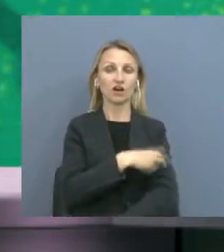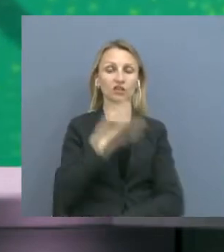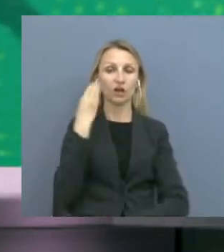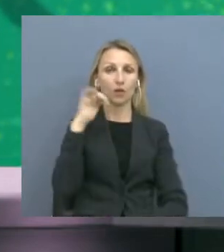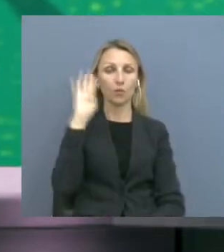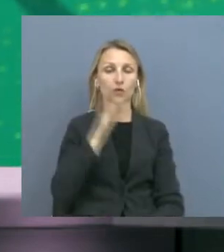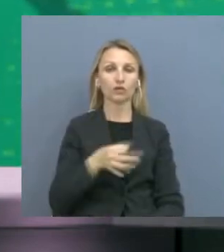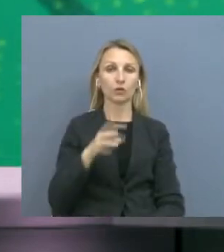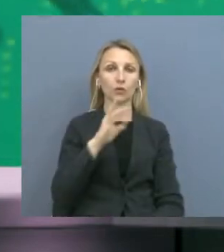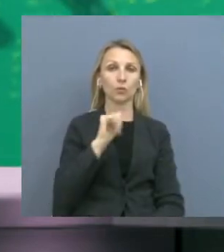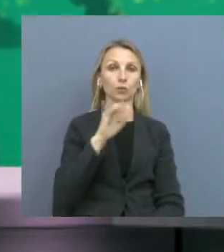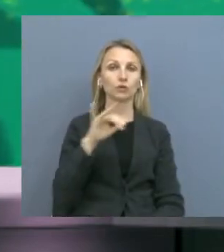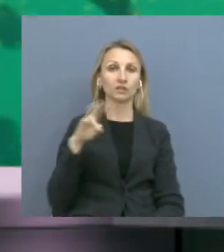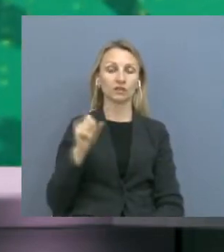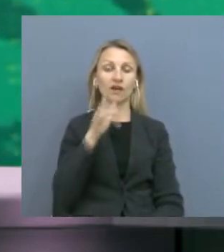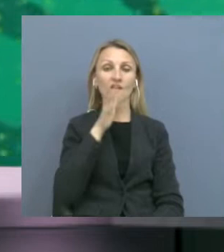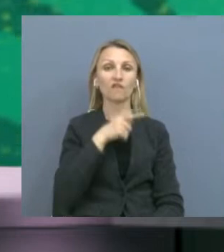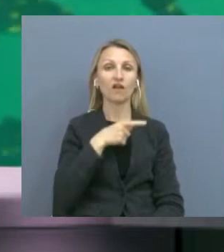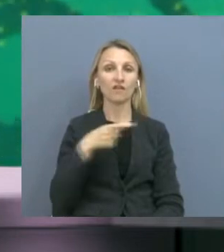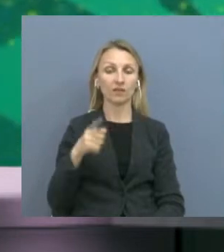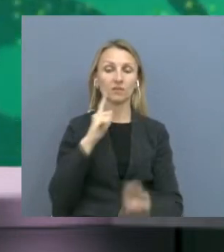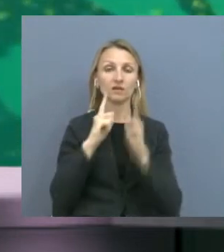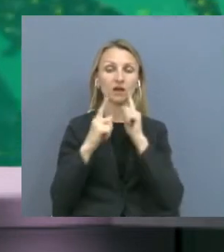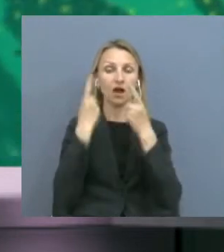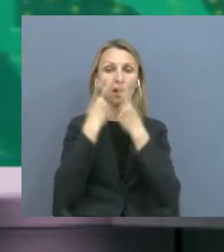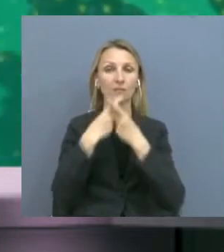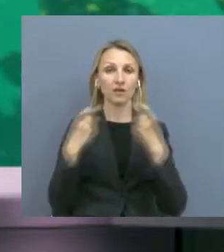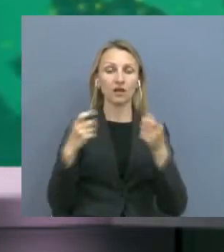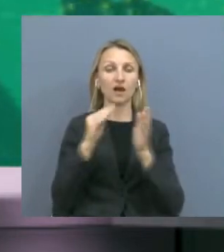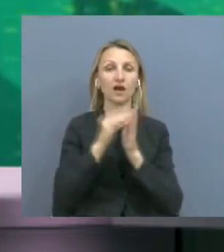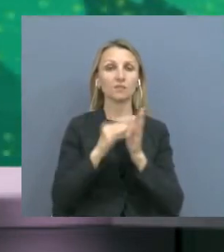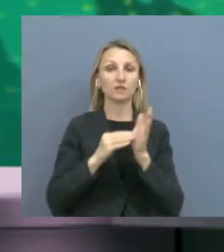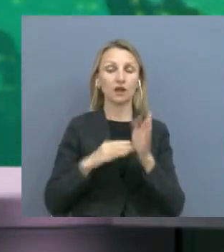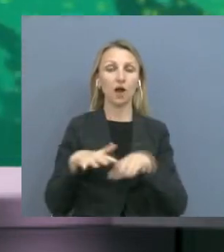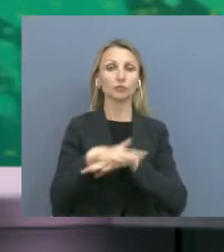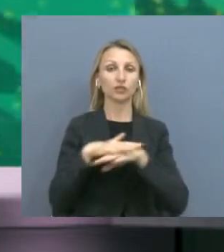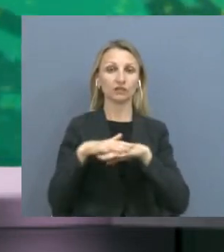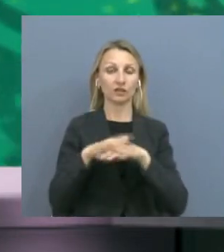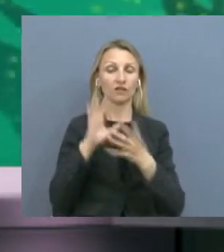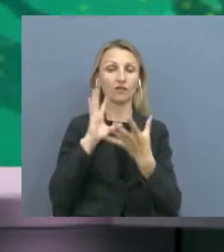области Айнагуль Мусина. Во время очередного брифинга объявлено расписание общественного